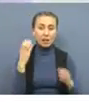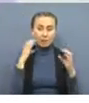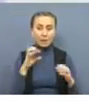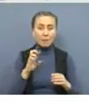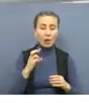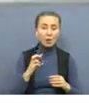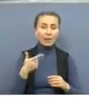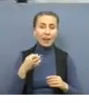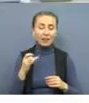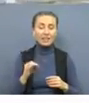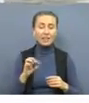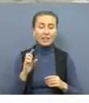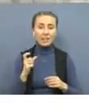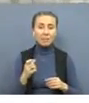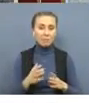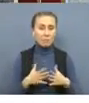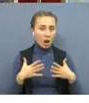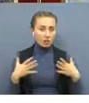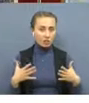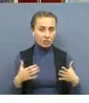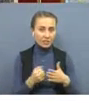химии молодежь показывает большие достижения.